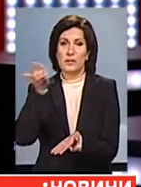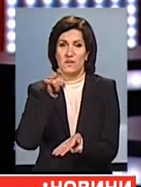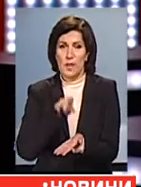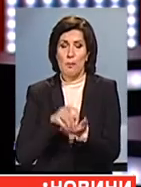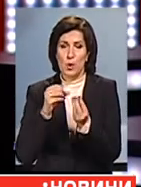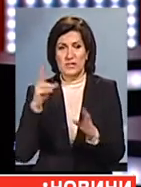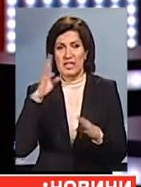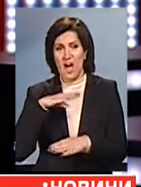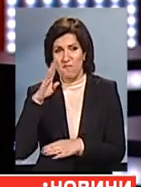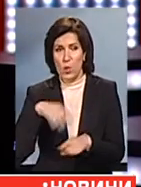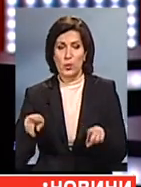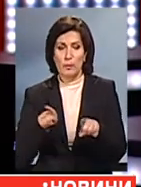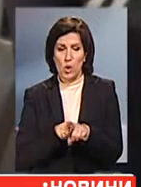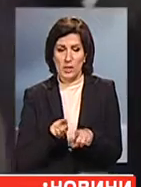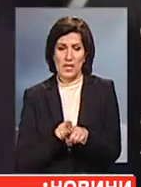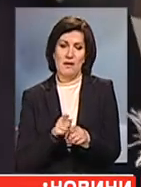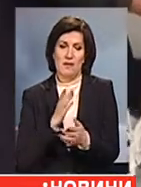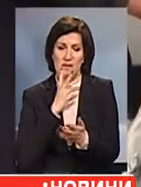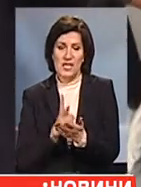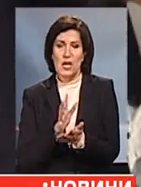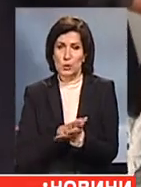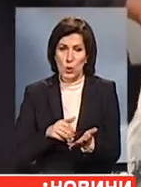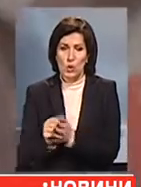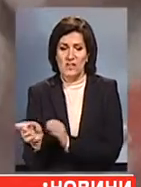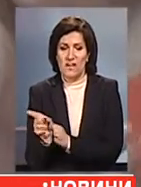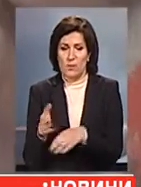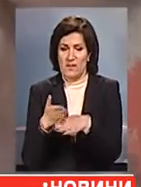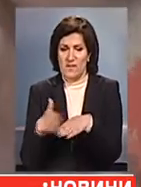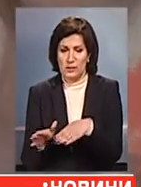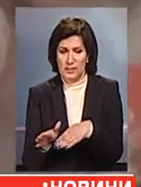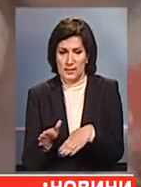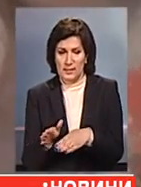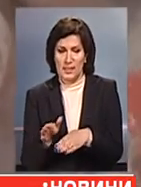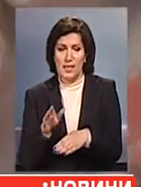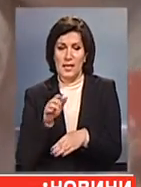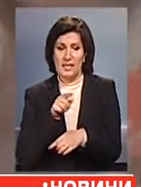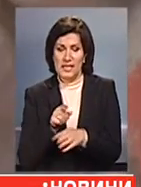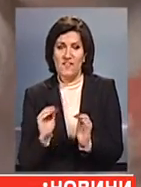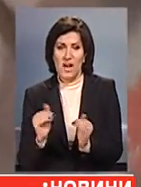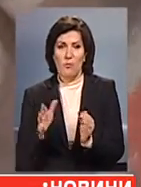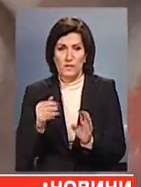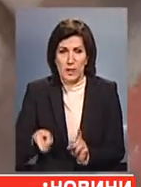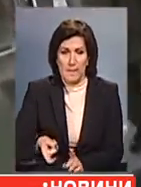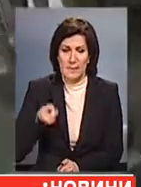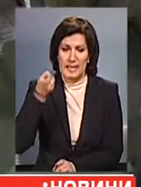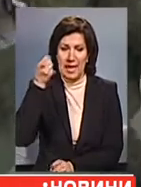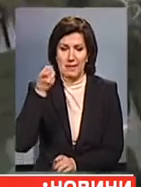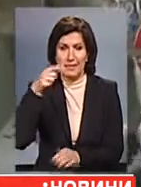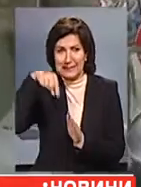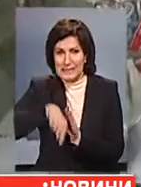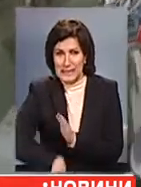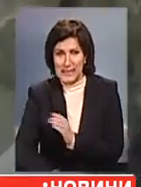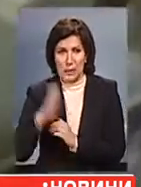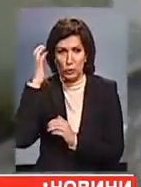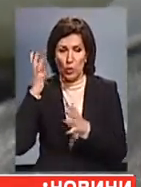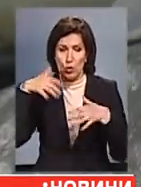просто на воду про такой свечей двойного на хвостова часты на по виду меня агенте атас и фрагменты уже поднялись на черного моря по